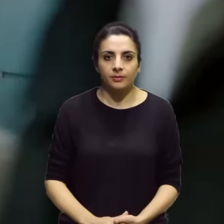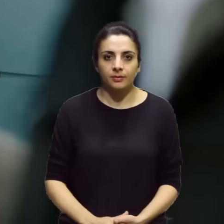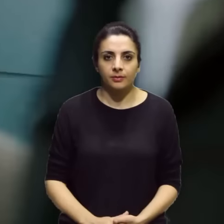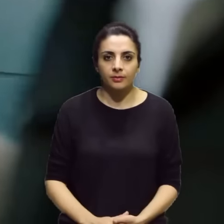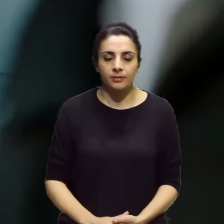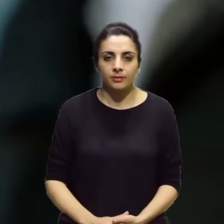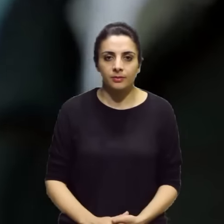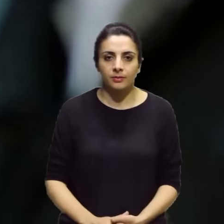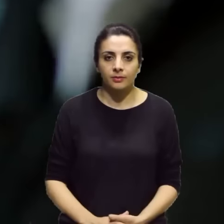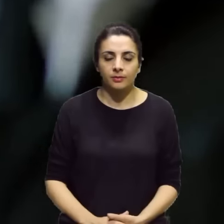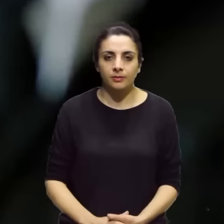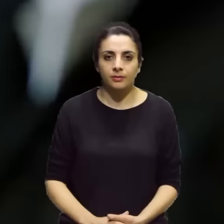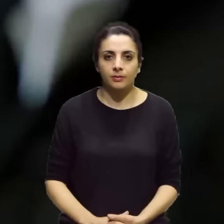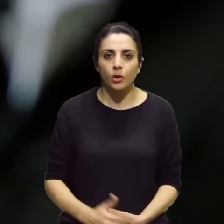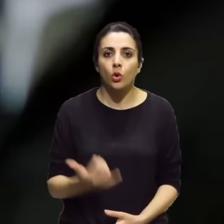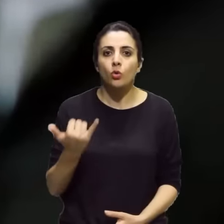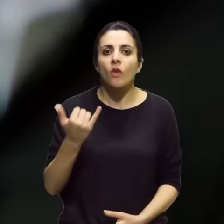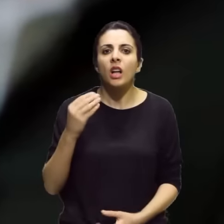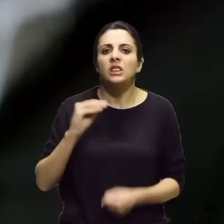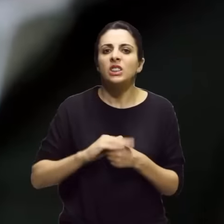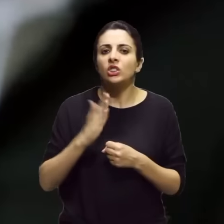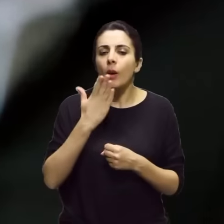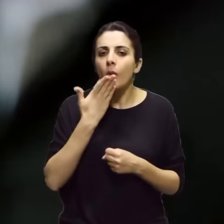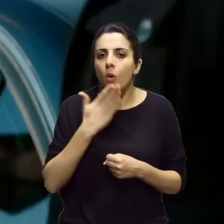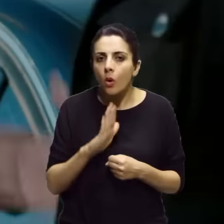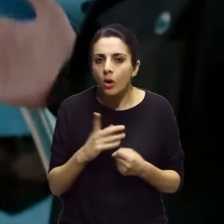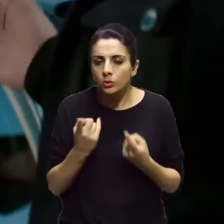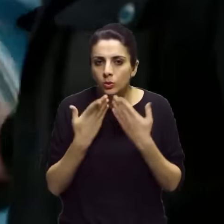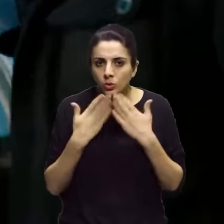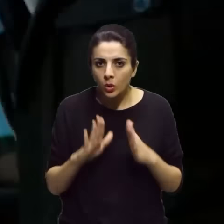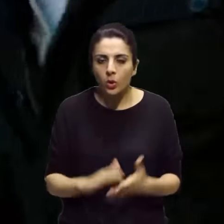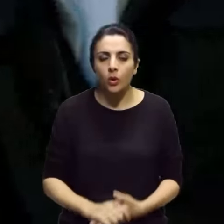Tahir tuvaletten çıkıp yaklaştı. Tuvalette cam falan yok Sinan.